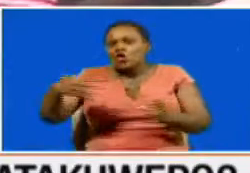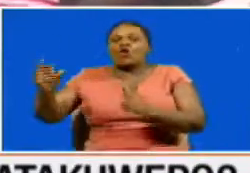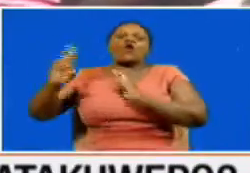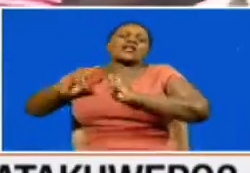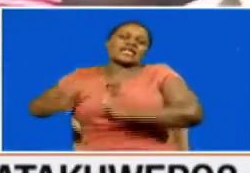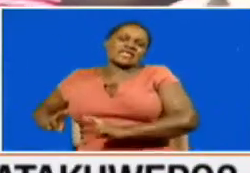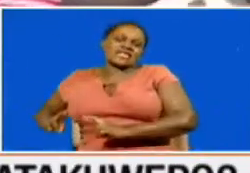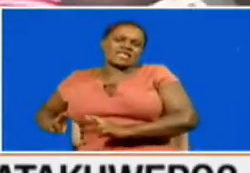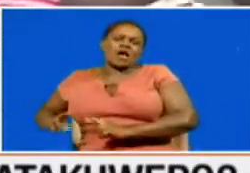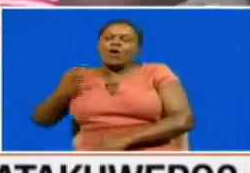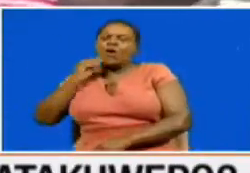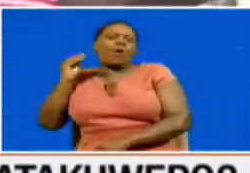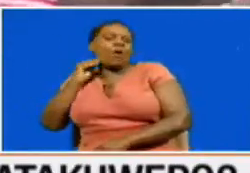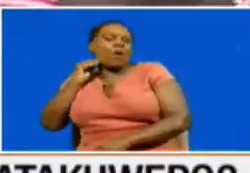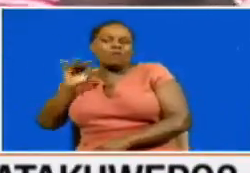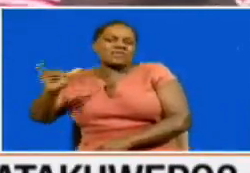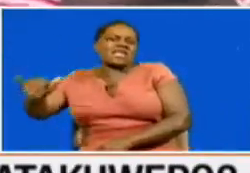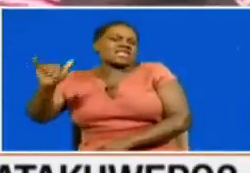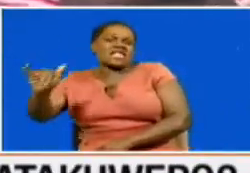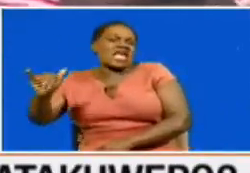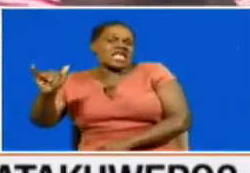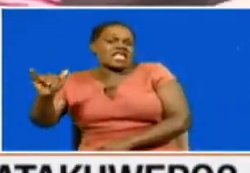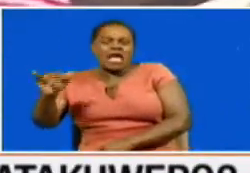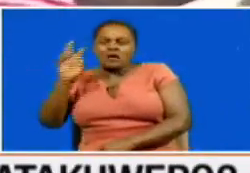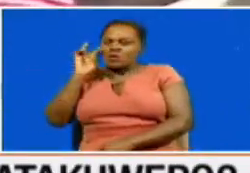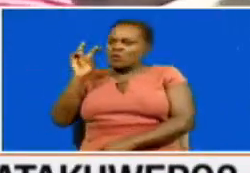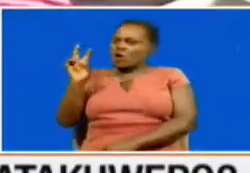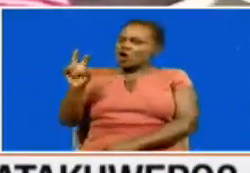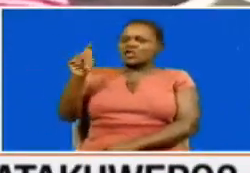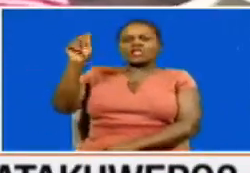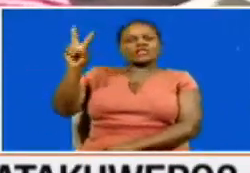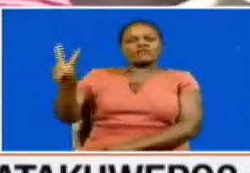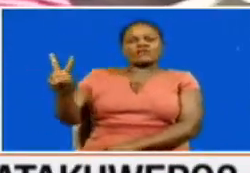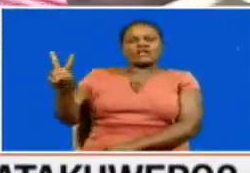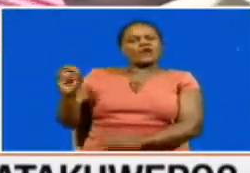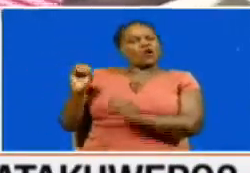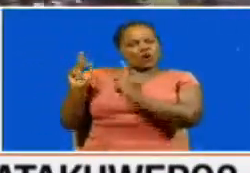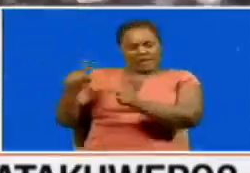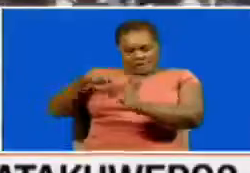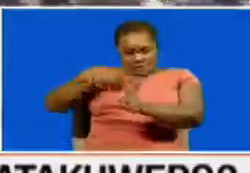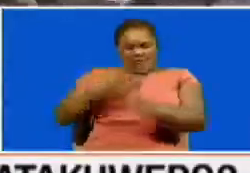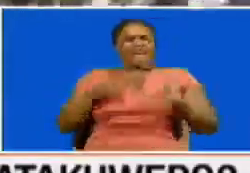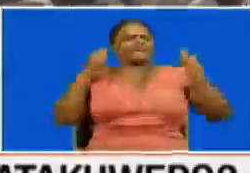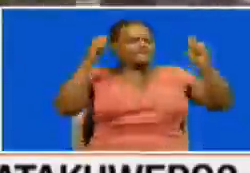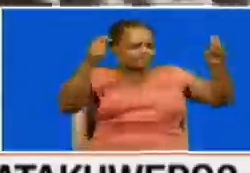Wewe kaa tu nyumbani, wewe kaa tu pole pole. Wewe angalia tu venye sisi tunafanya maandamano.